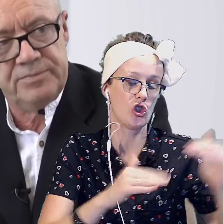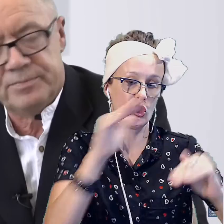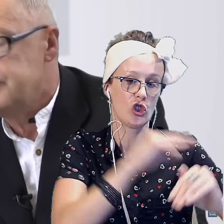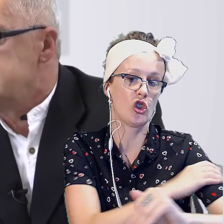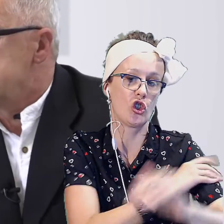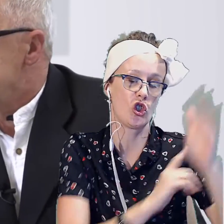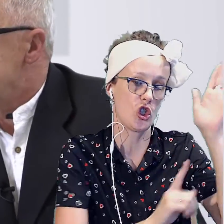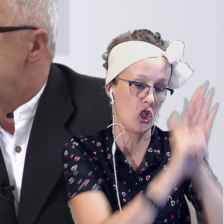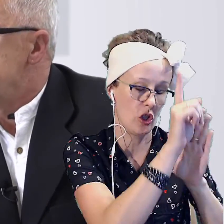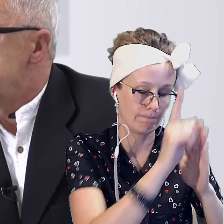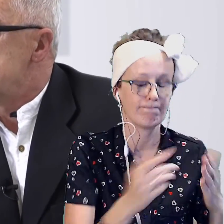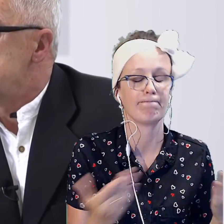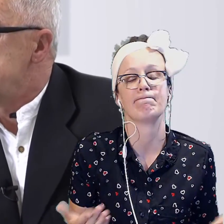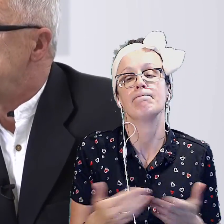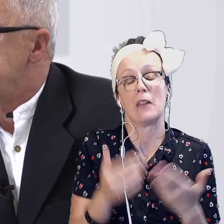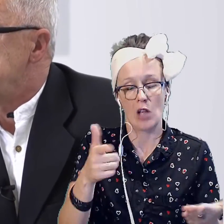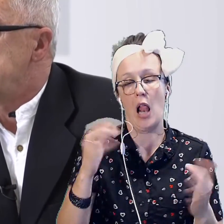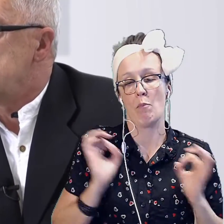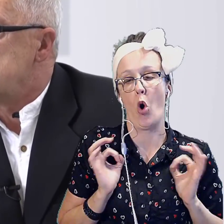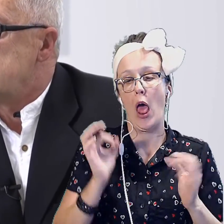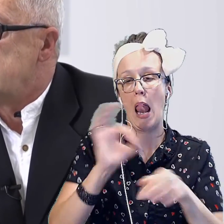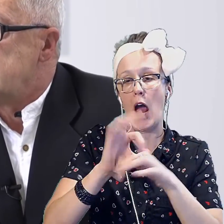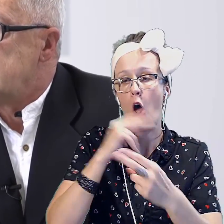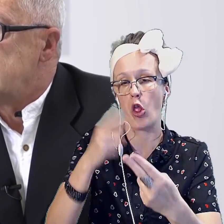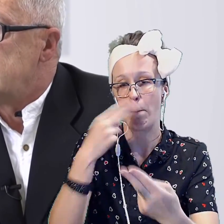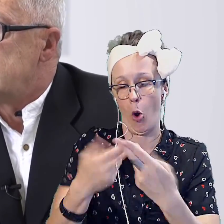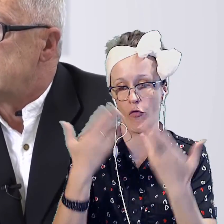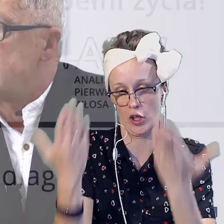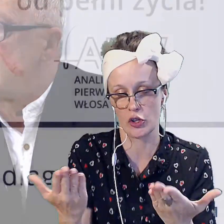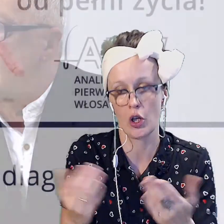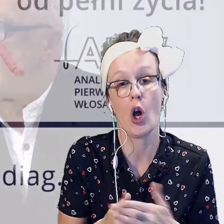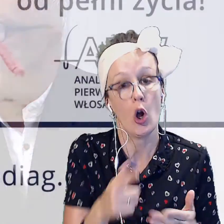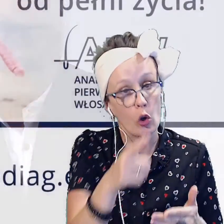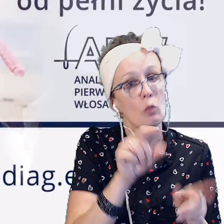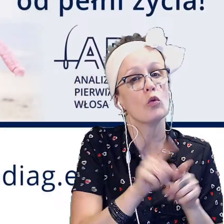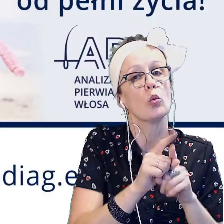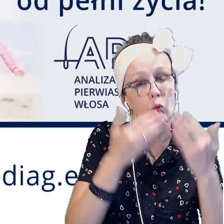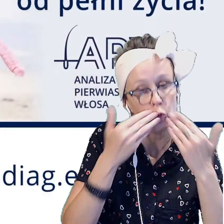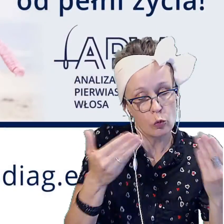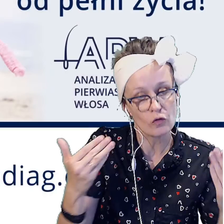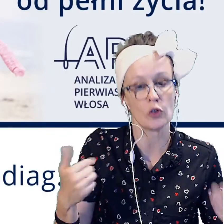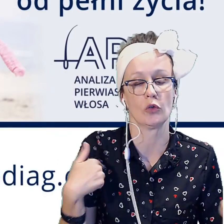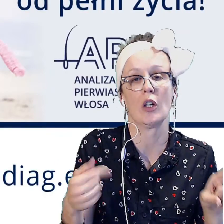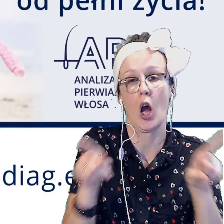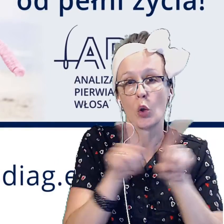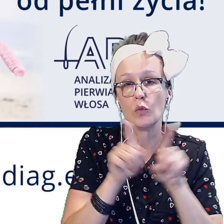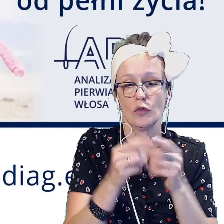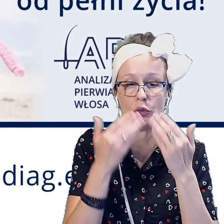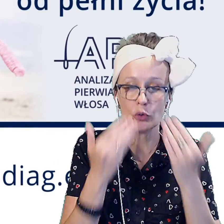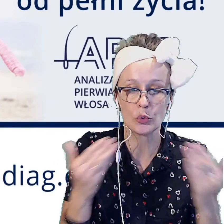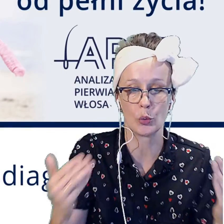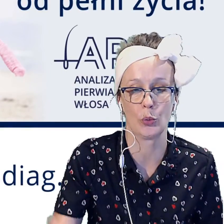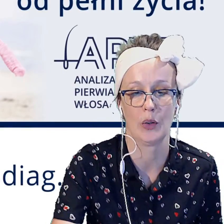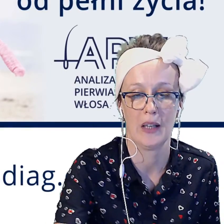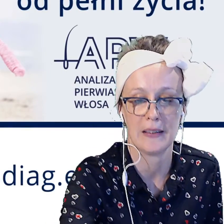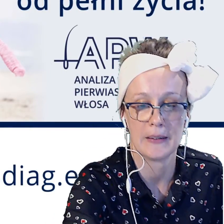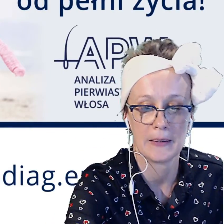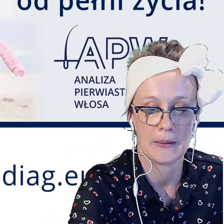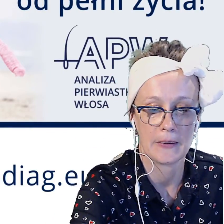opinia dziękuję panie że wszystkich którzy chcą również dojść do sedna problemu zapraszamy na stronę